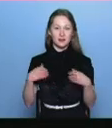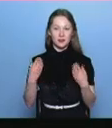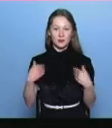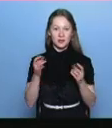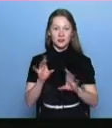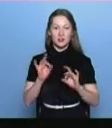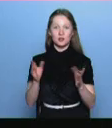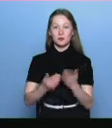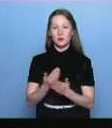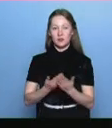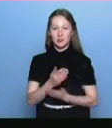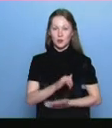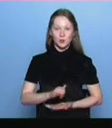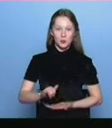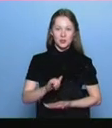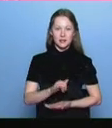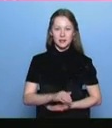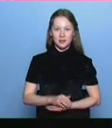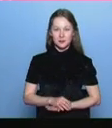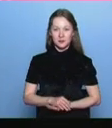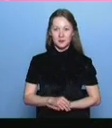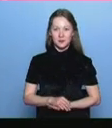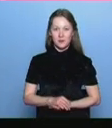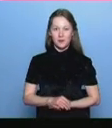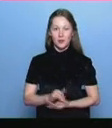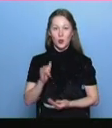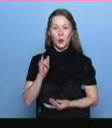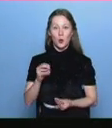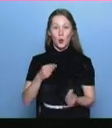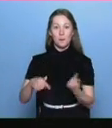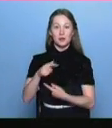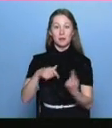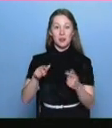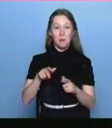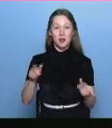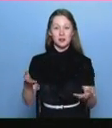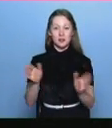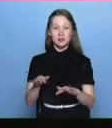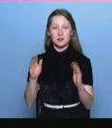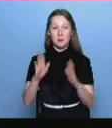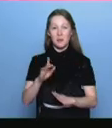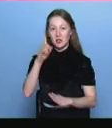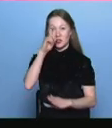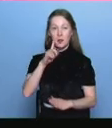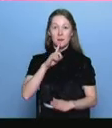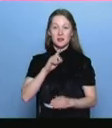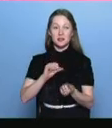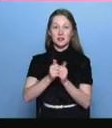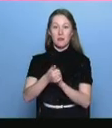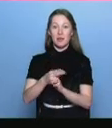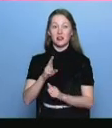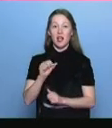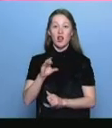Здравствуйте, в эфире «Новости Удмуртии», в студии Елена Керн. У предпринимателей остается меньше месяца на замену кассовых аппаратов. С 1 июля